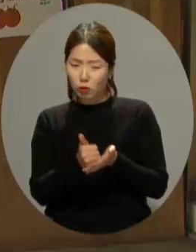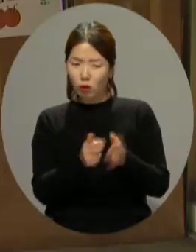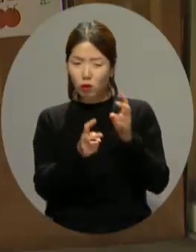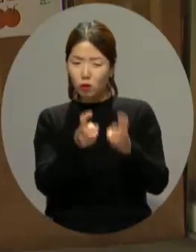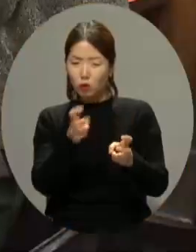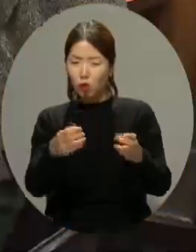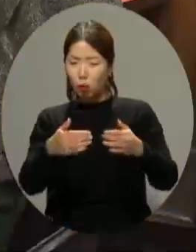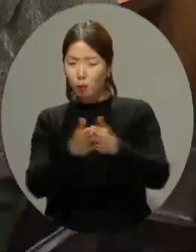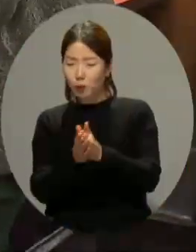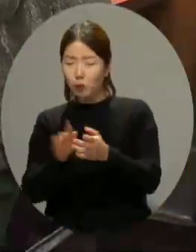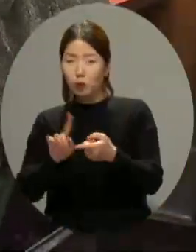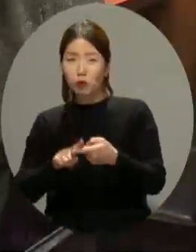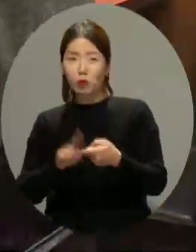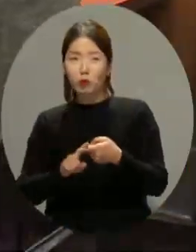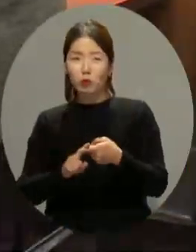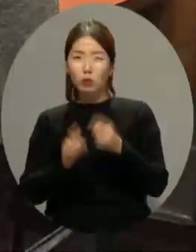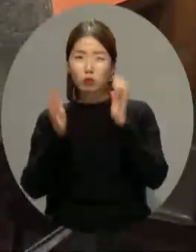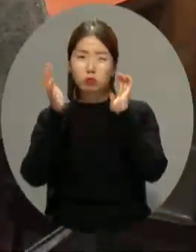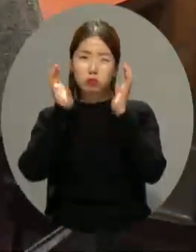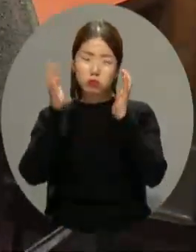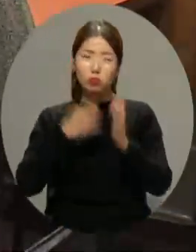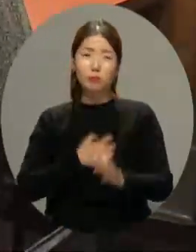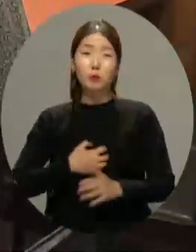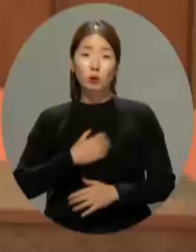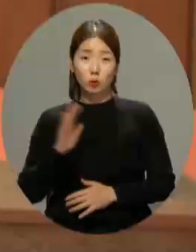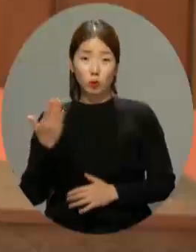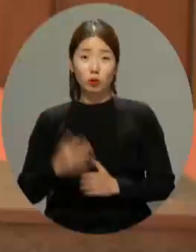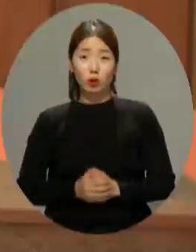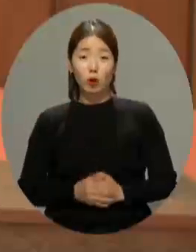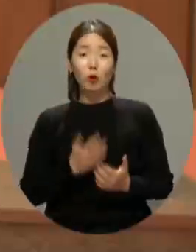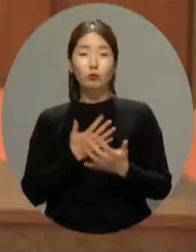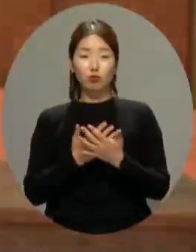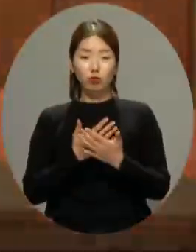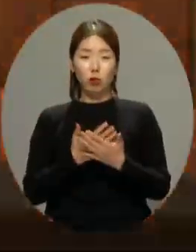철수한다는 소식에 마음이 뒤숭숭하기만 합니다